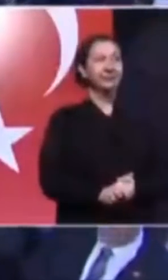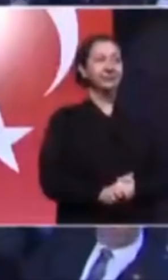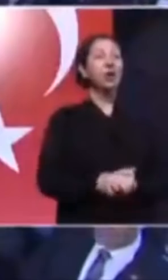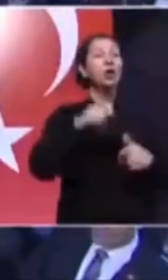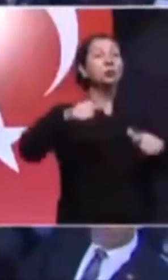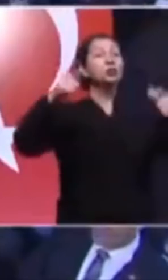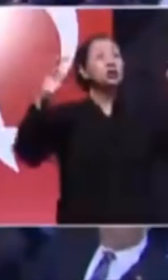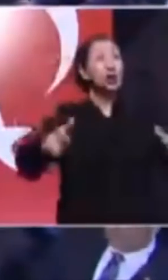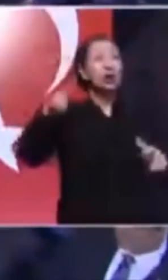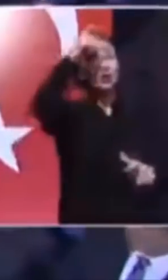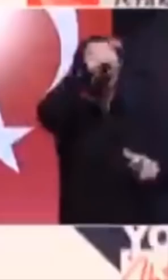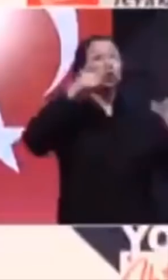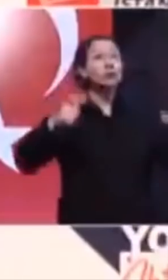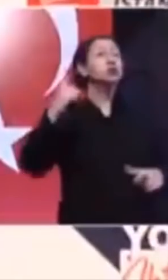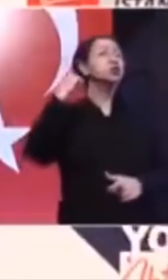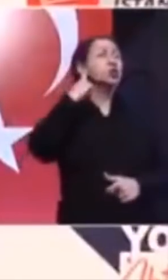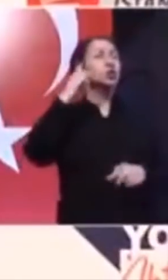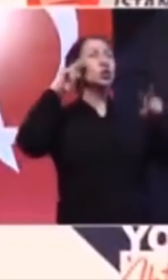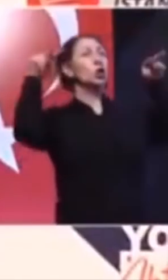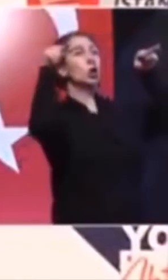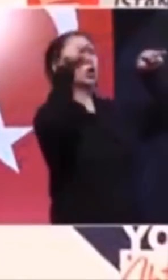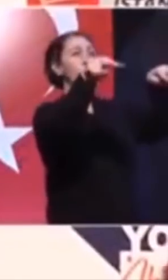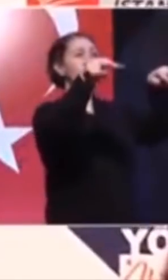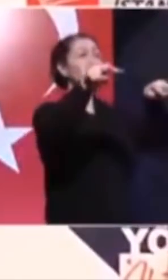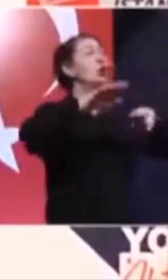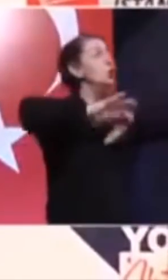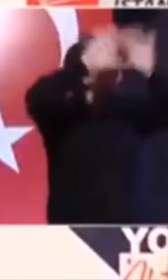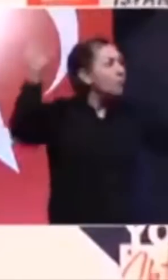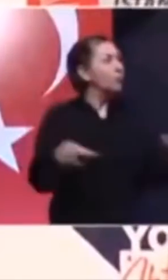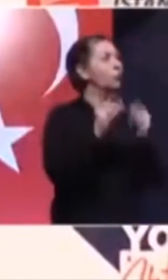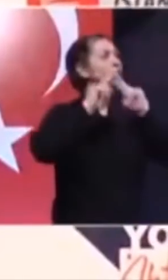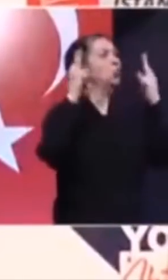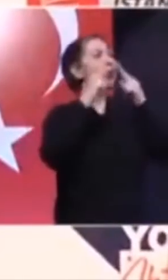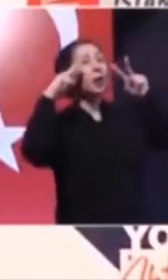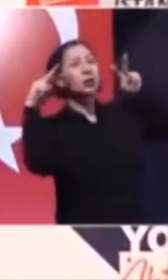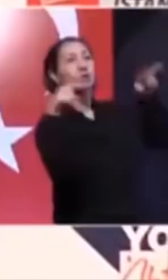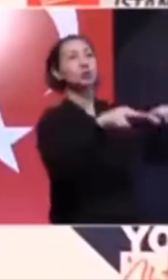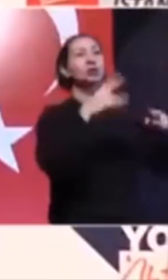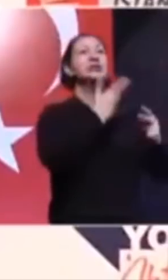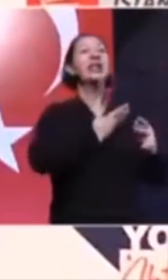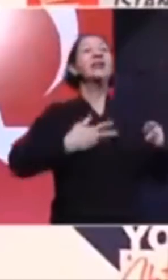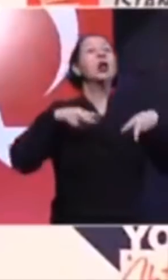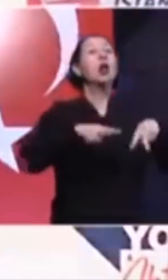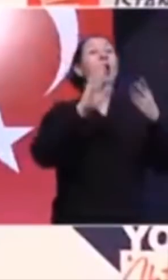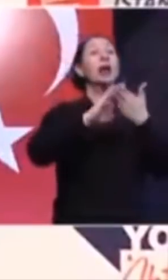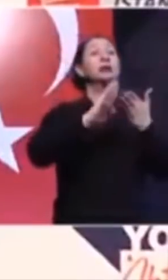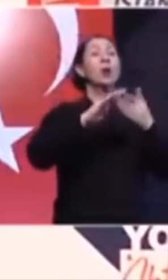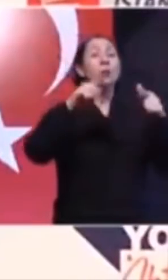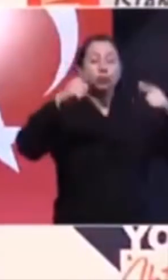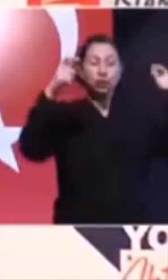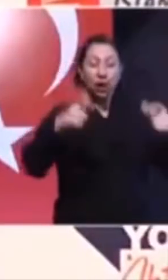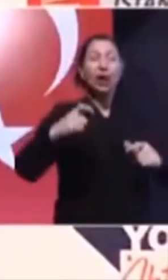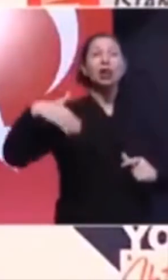Bu şehir ve ülkemiz duysun ve görsün ki, bütün dünya görsün ki sevgili yol arkadaşlarımız, bu